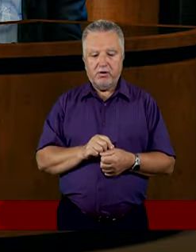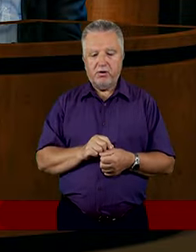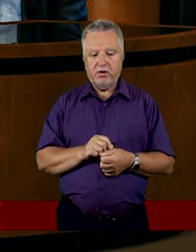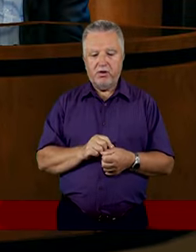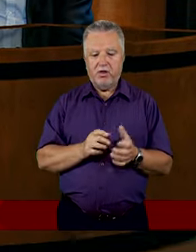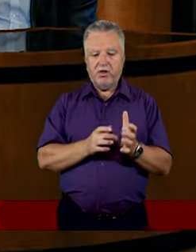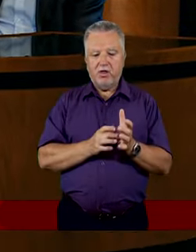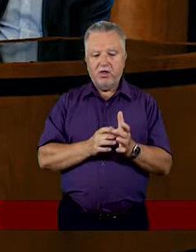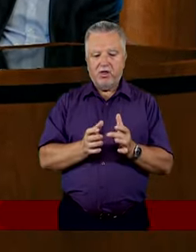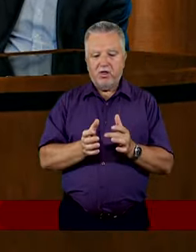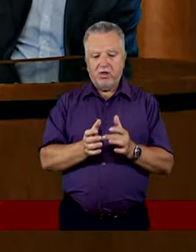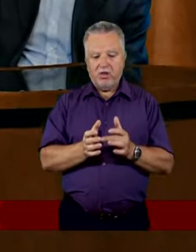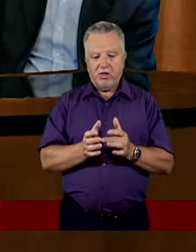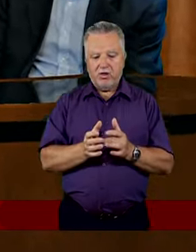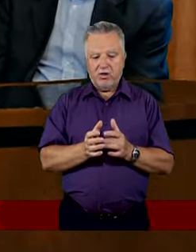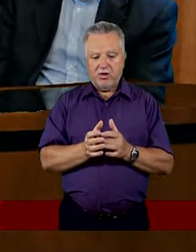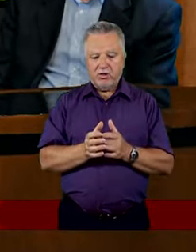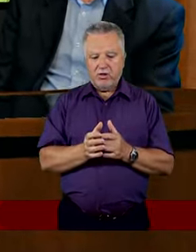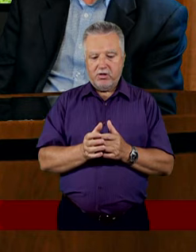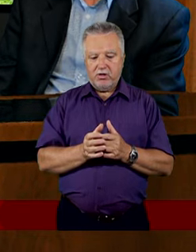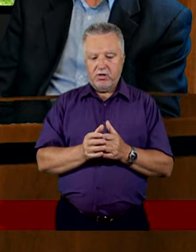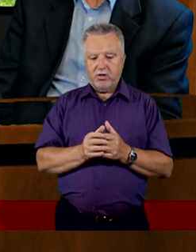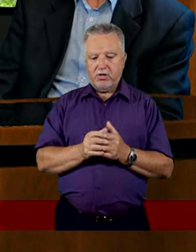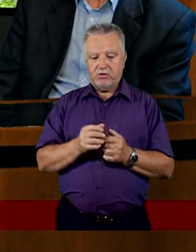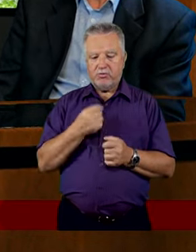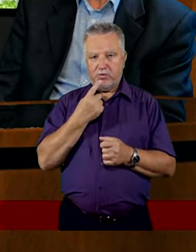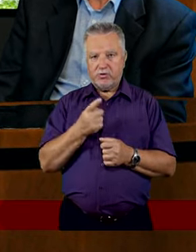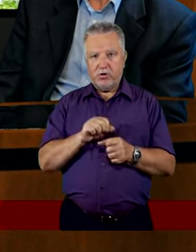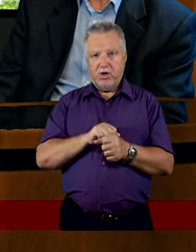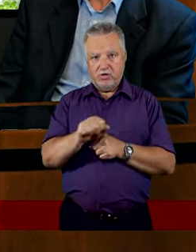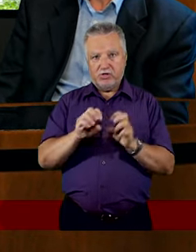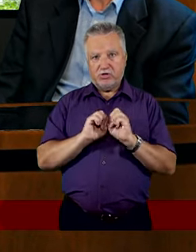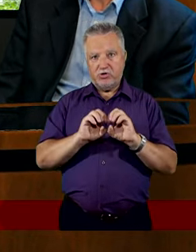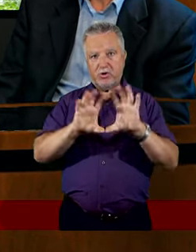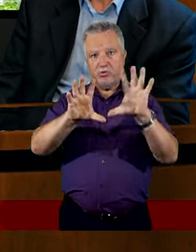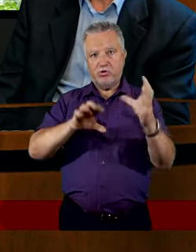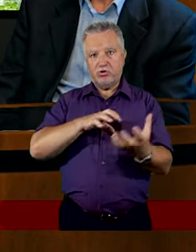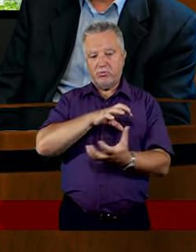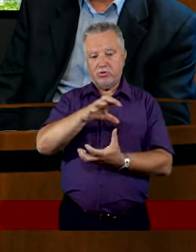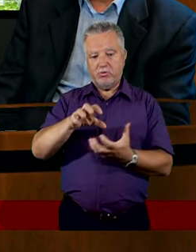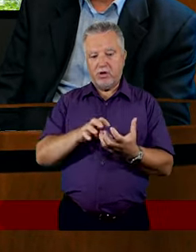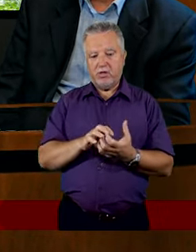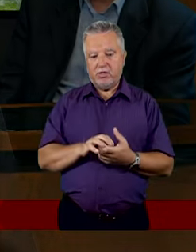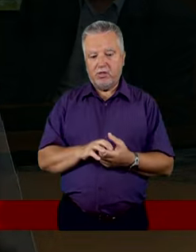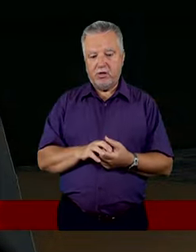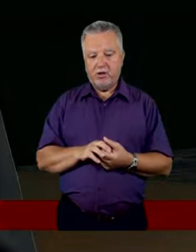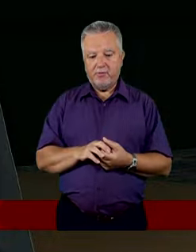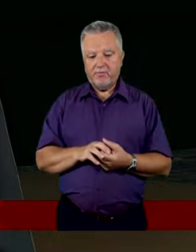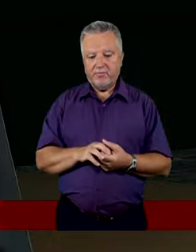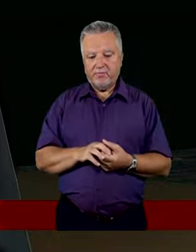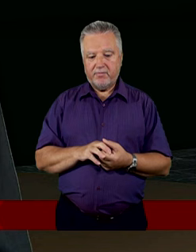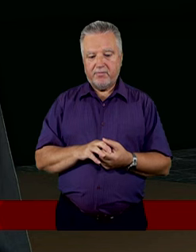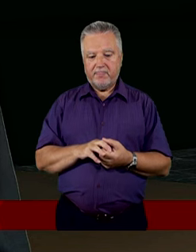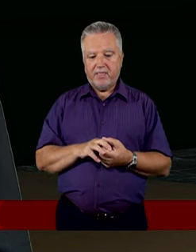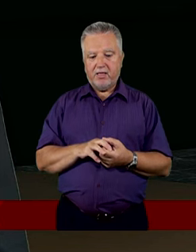ta wypowiedź Pana Jezusa z początków działalności, kiedy Pan Jezus powiedział, jesteście światłością świata, nie stawia się korca, a tutaj mamy